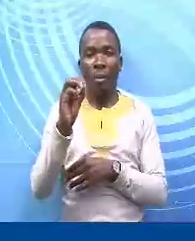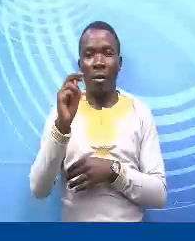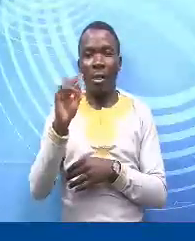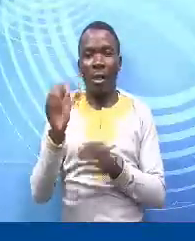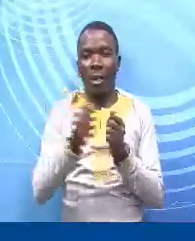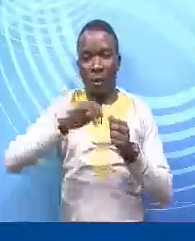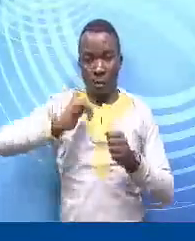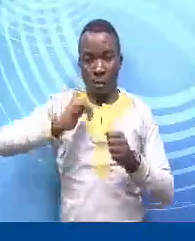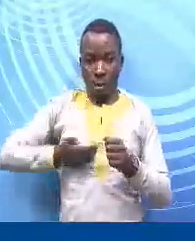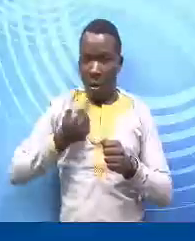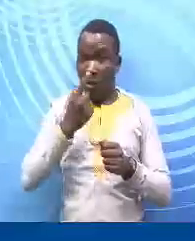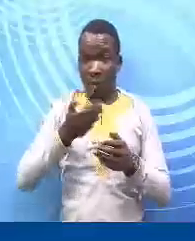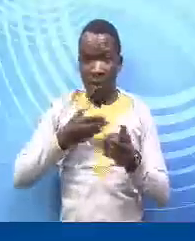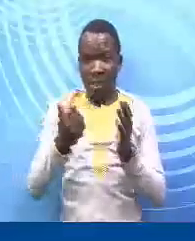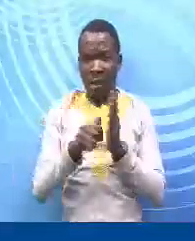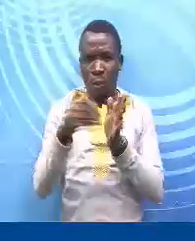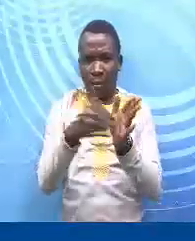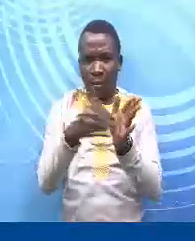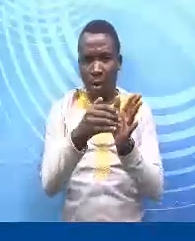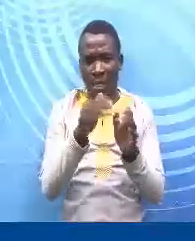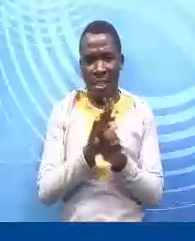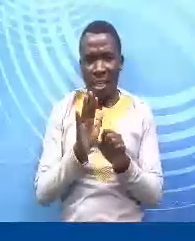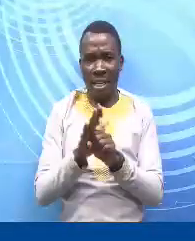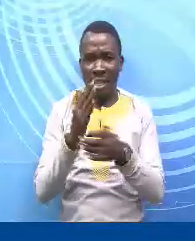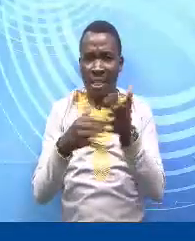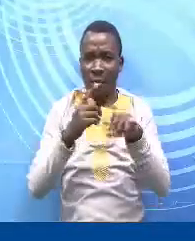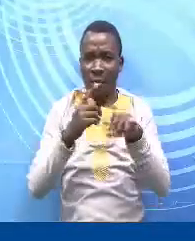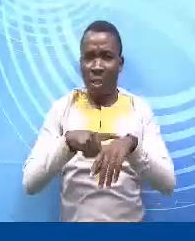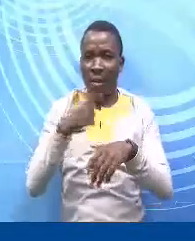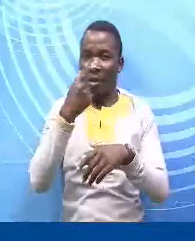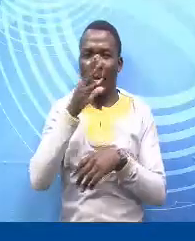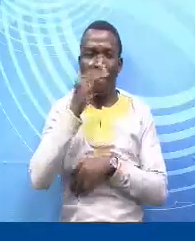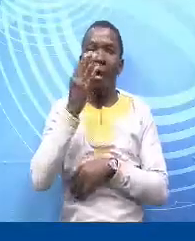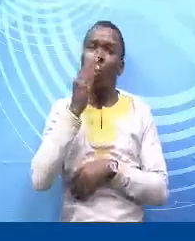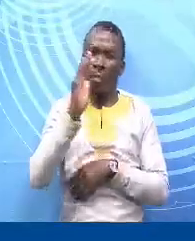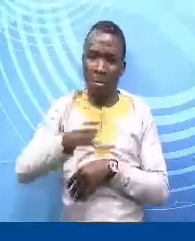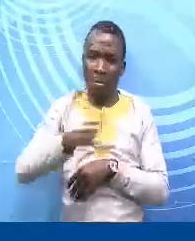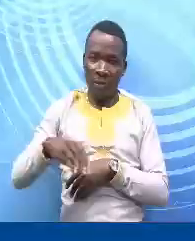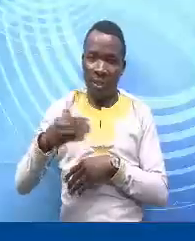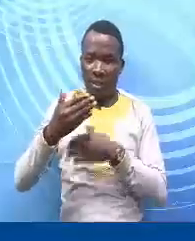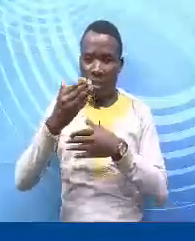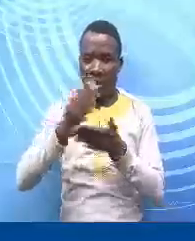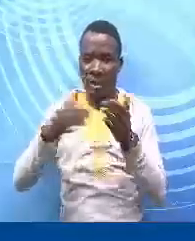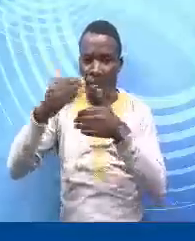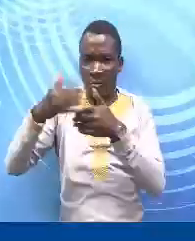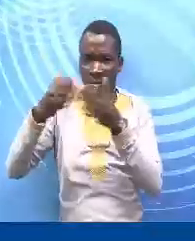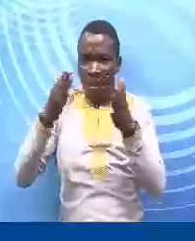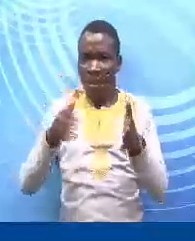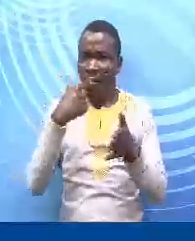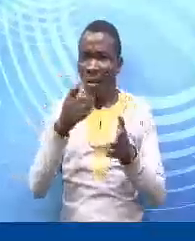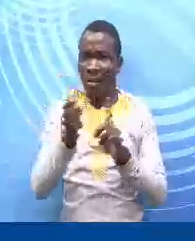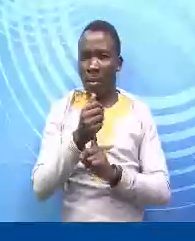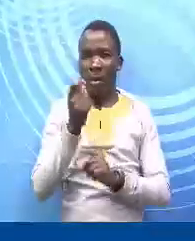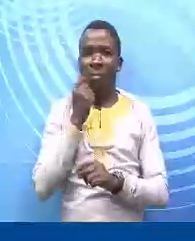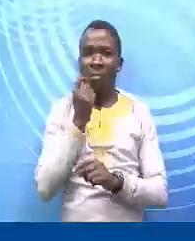ko ngo kuba bafite iki kibazo bibabangamira dore ko ngo rimwe na rimwe babwirwa amagambo mabi na bamwe mu baturanye babo bavuga ko ngo baramutse babonye abagira neza